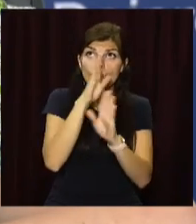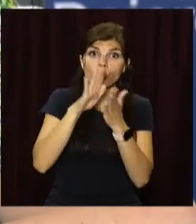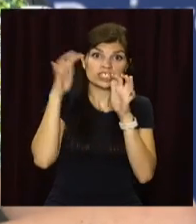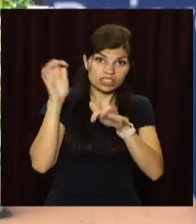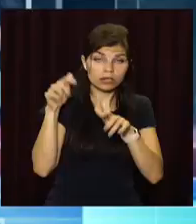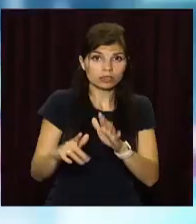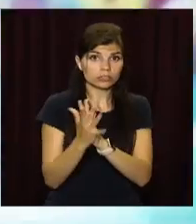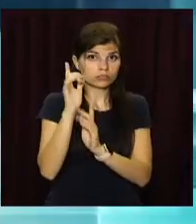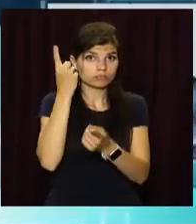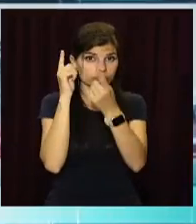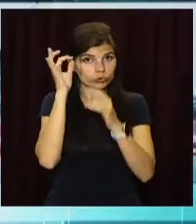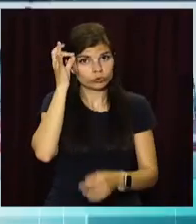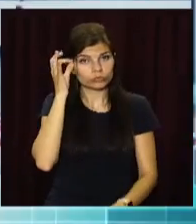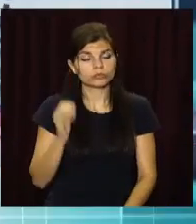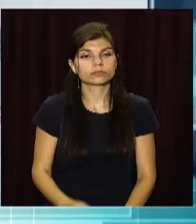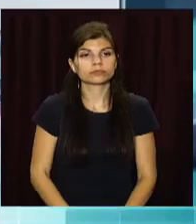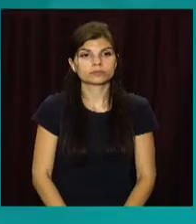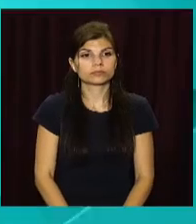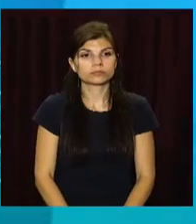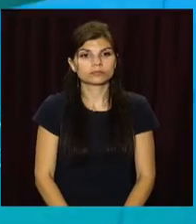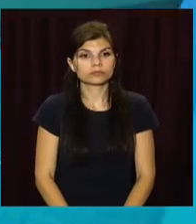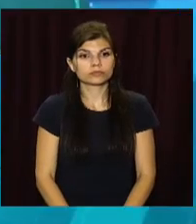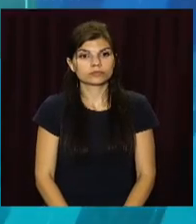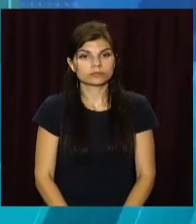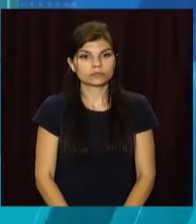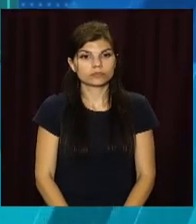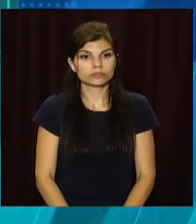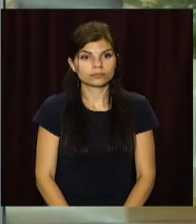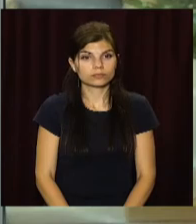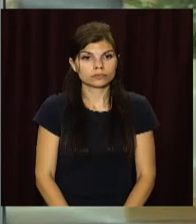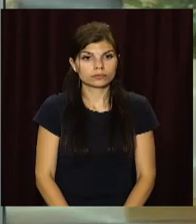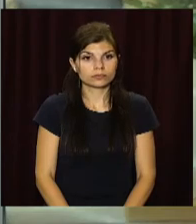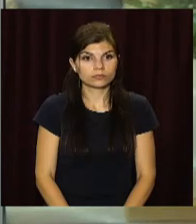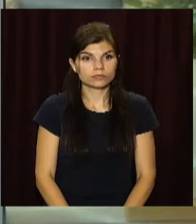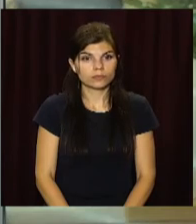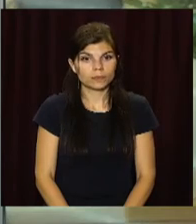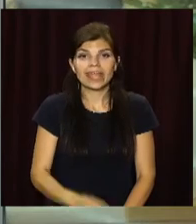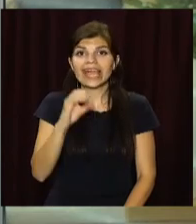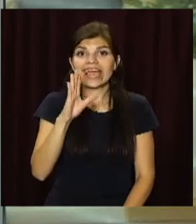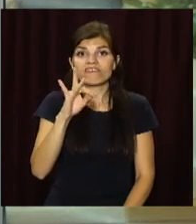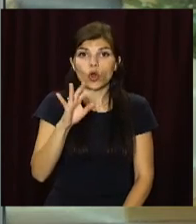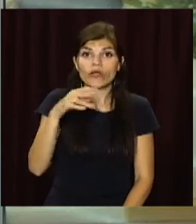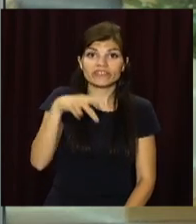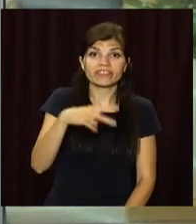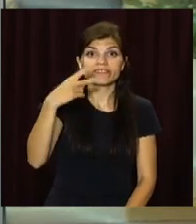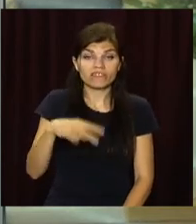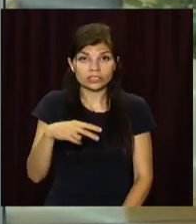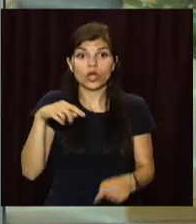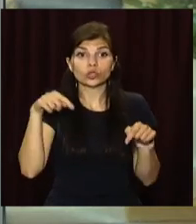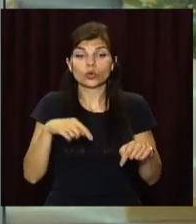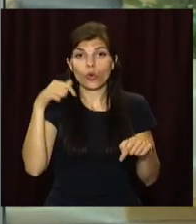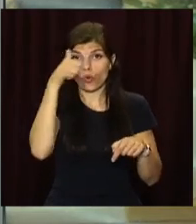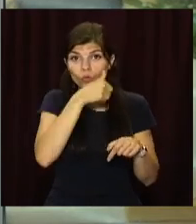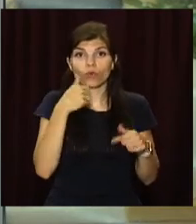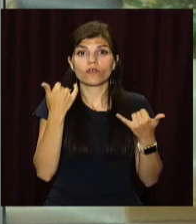умовам. Євро-2020. Сьогодні Україна